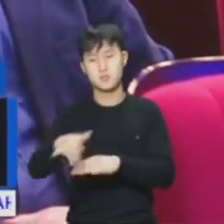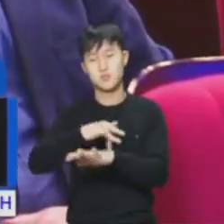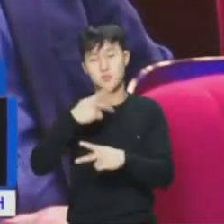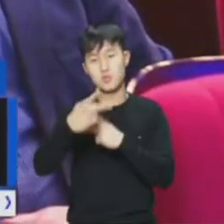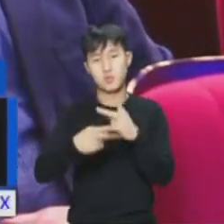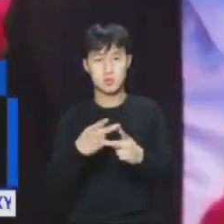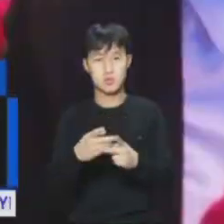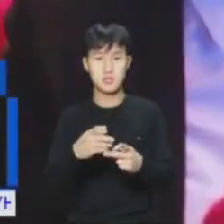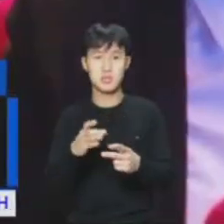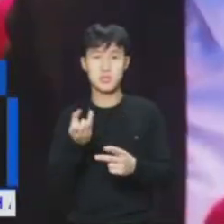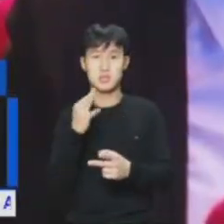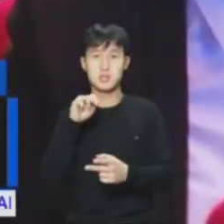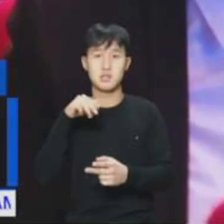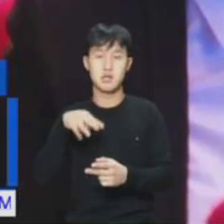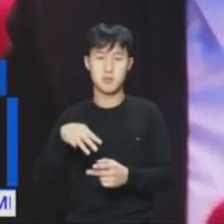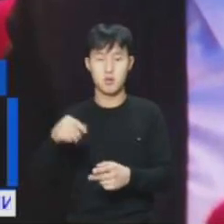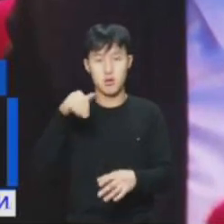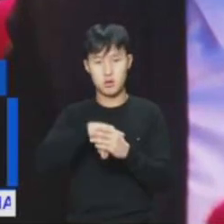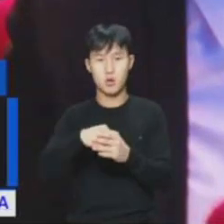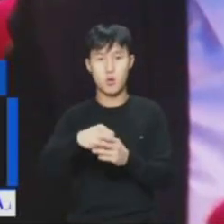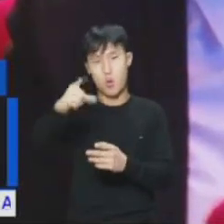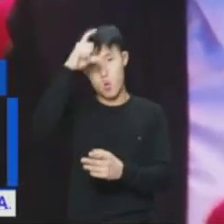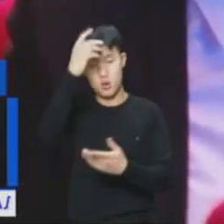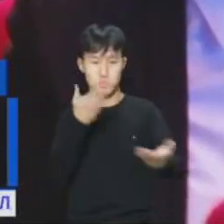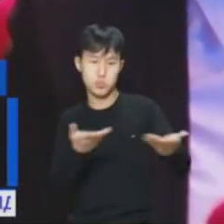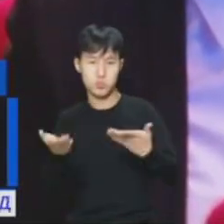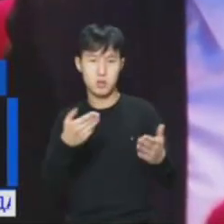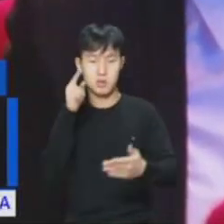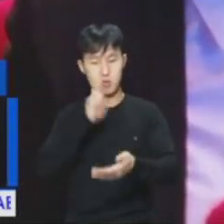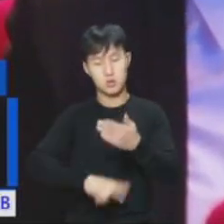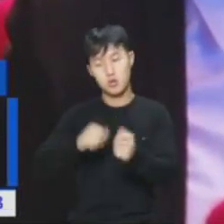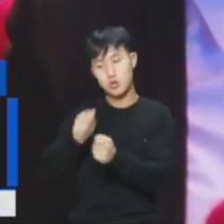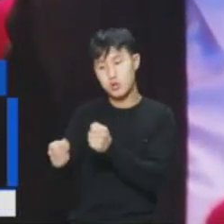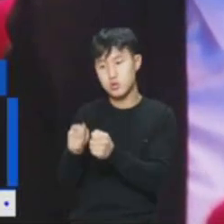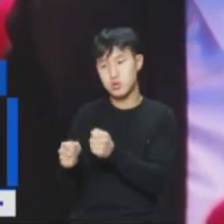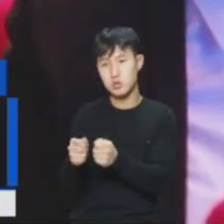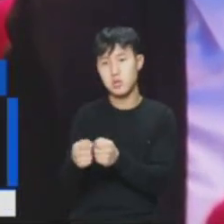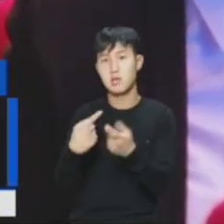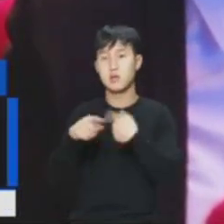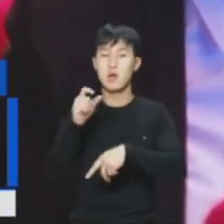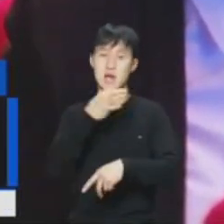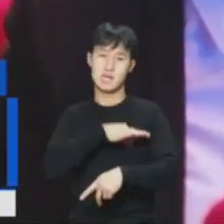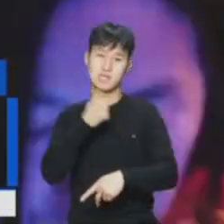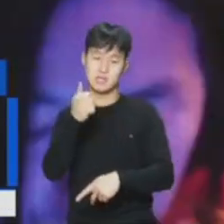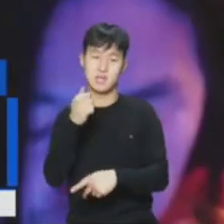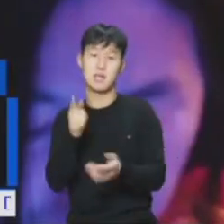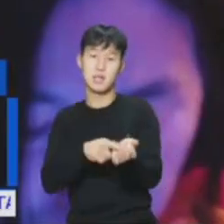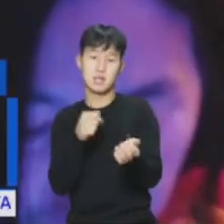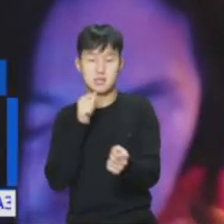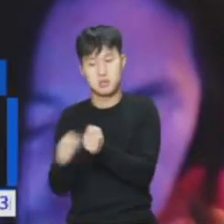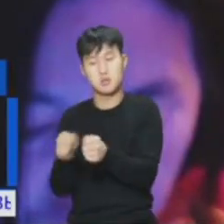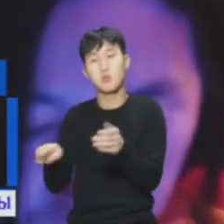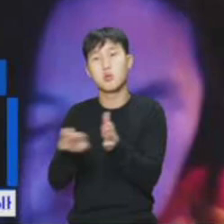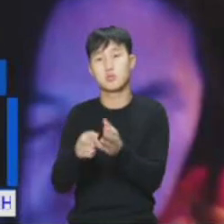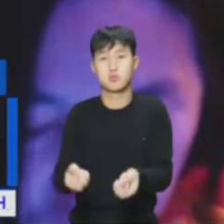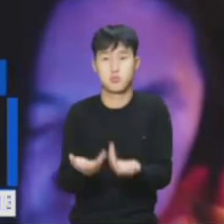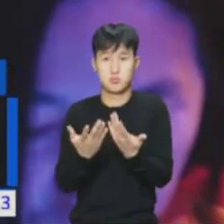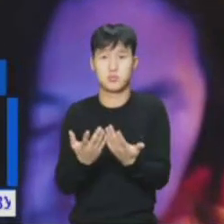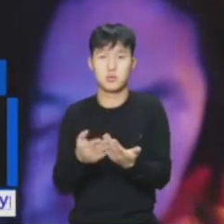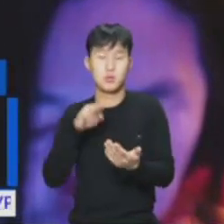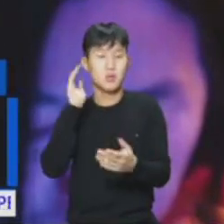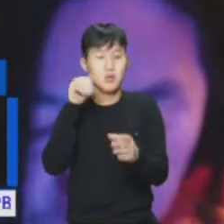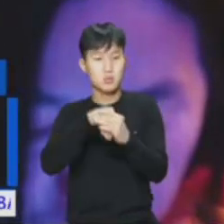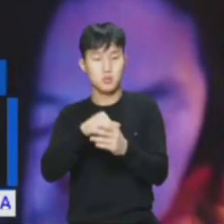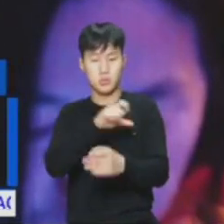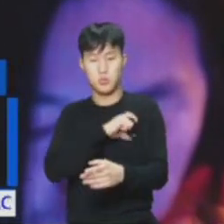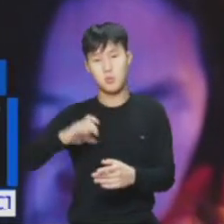системтэй болсноор ачаалал ухаалгаар тохируулж татвар төлөгчдийн мөнгийг өөр ашигтай өөр хэрэгцээтэй зүйл зарцуулах боломж бүрдлээ. За тодорхойлбол төр хувийн